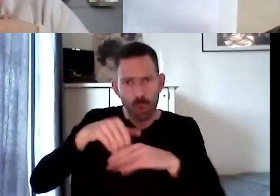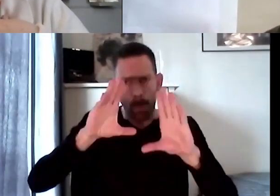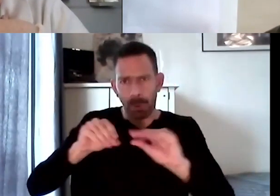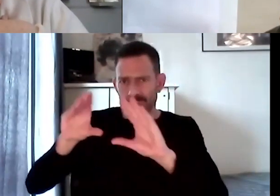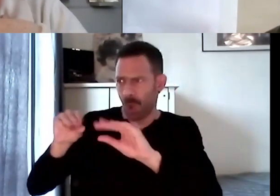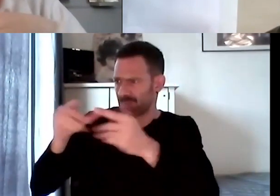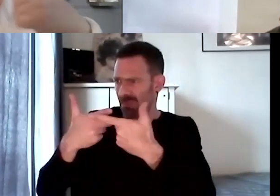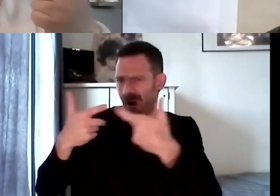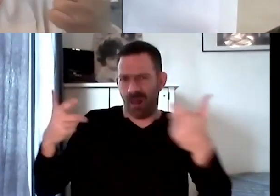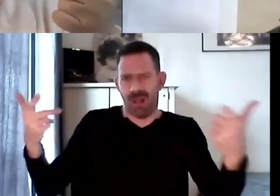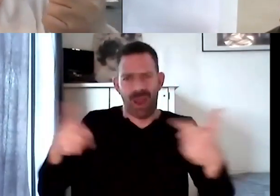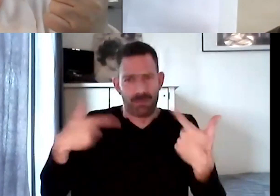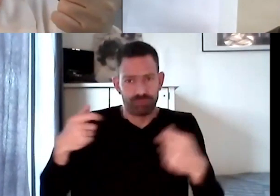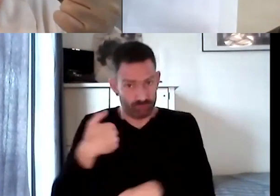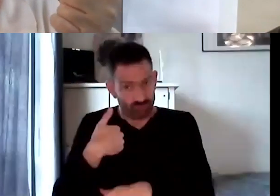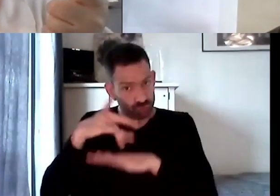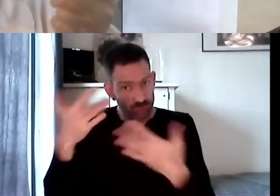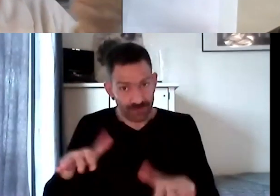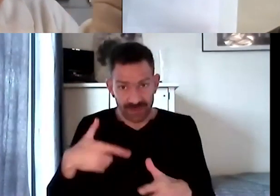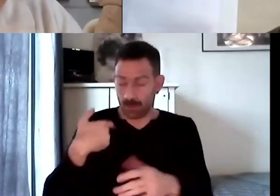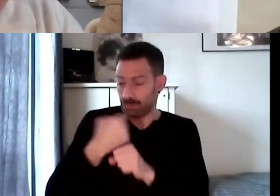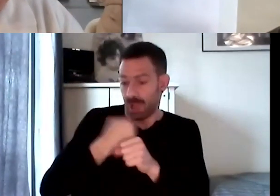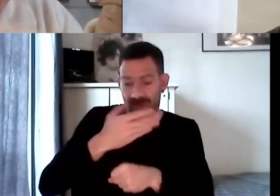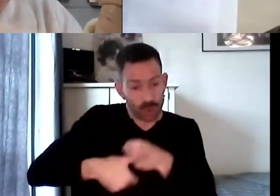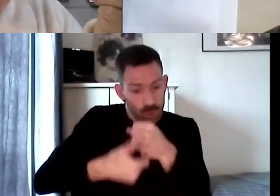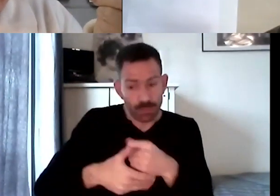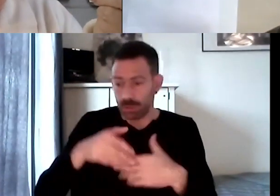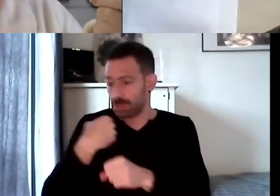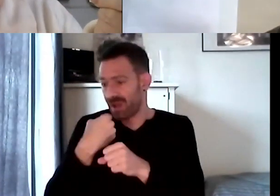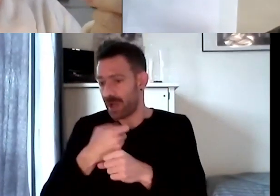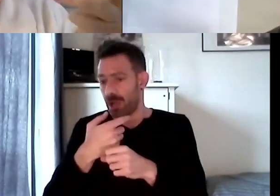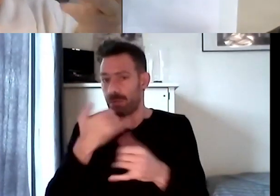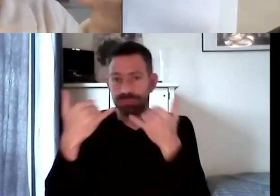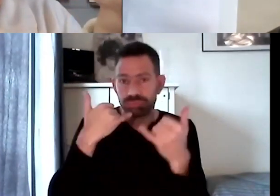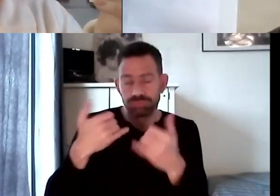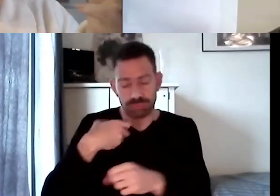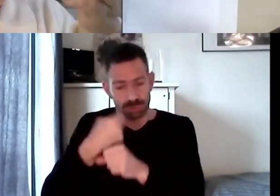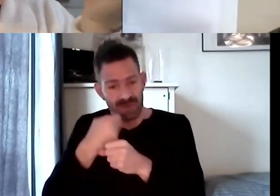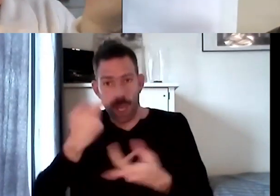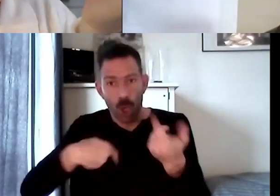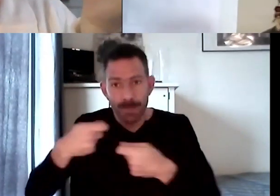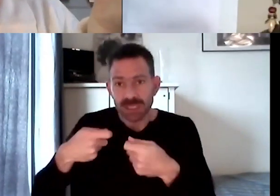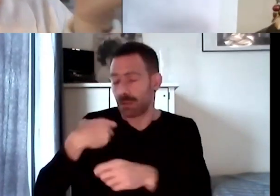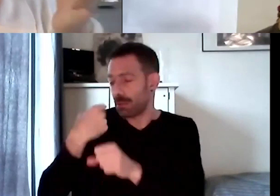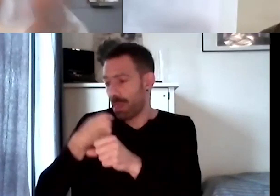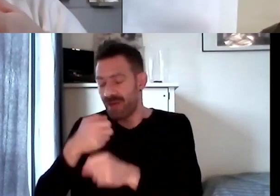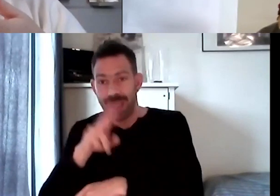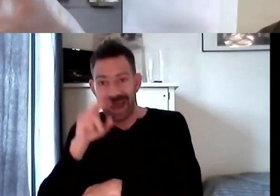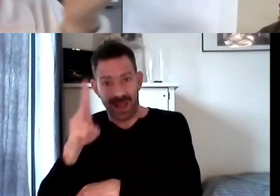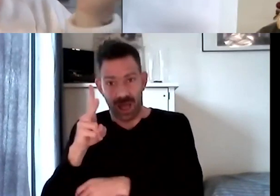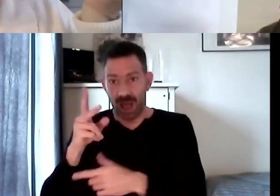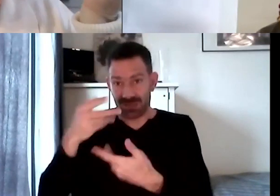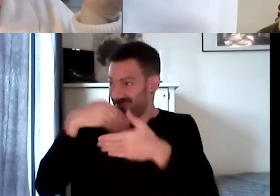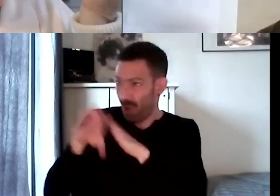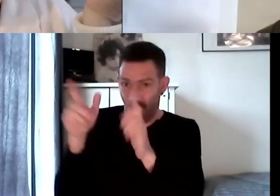travaillé dans un grand groupe. J'ai fait du back-office, j'ai fait du téléphone, j'ai fait du commercial, j'ai fait du RH. Entre chaque